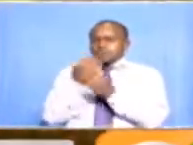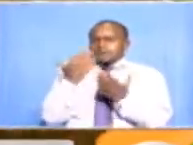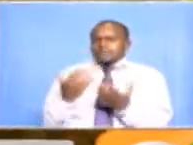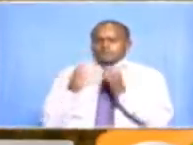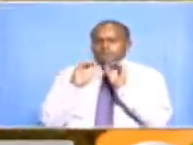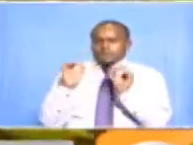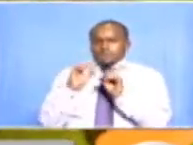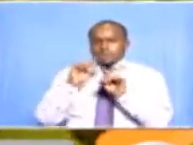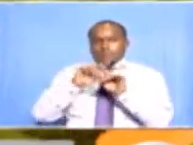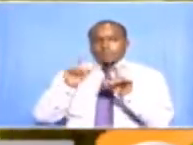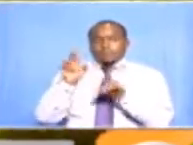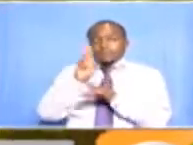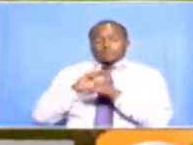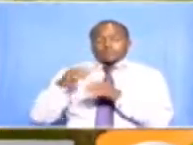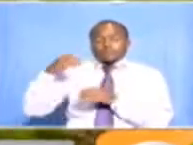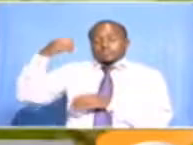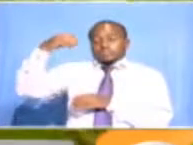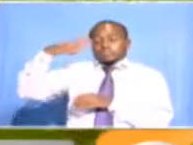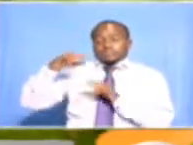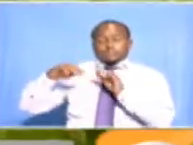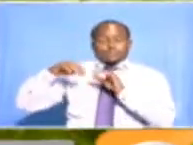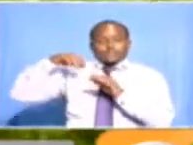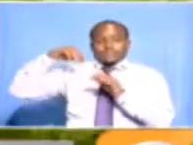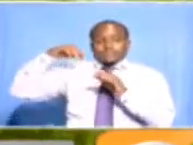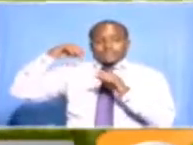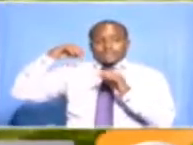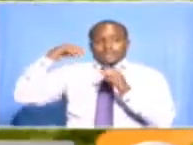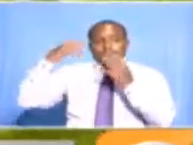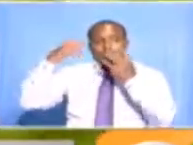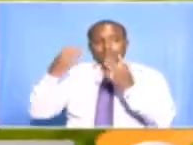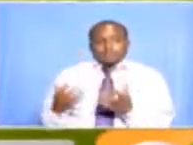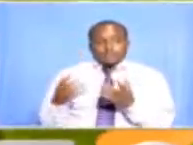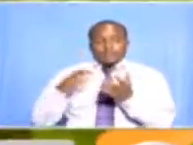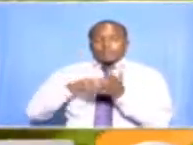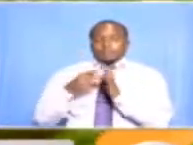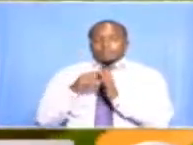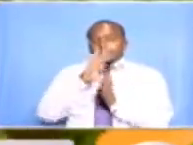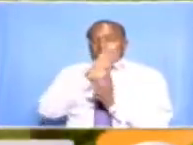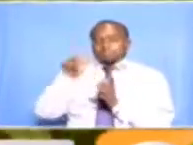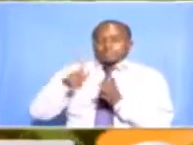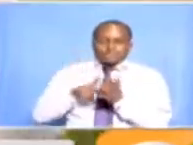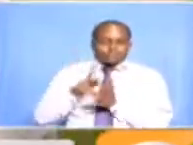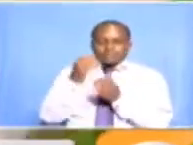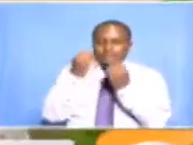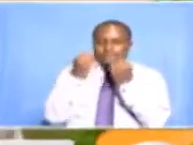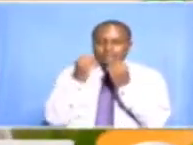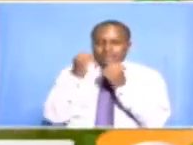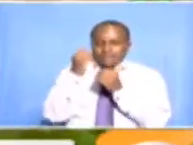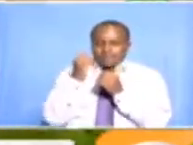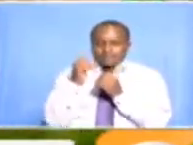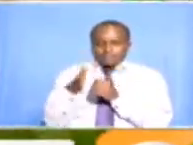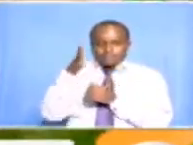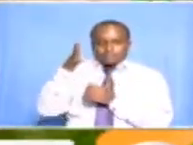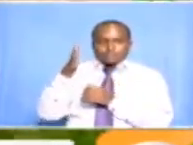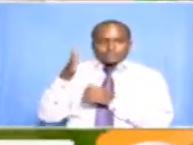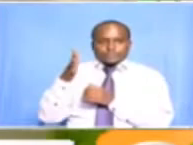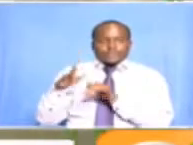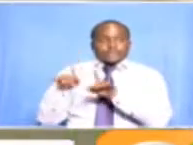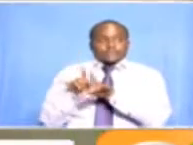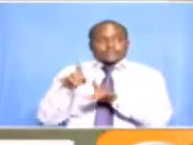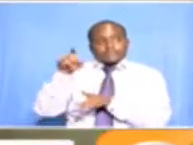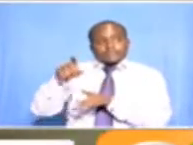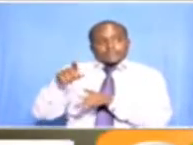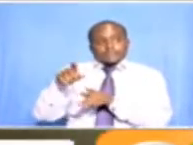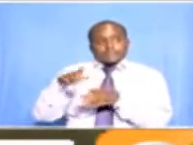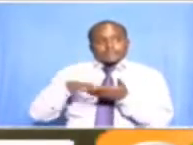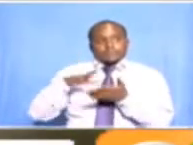hutumia umeme kwa wingi, hivyo basi mkulima huenda akawa na bili za juu za stima. Kadhalika utahitaji zaidi ya